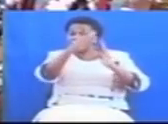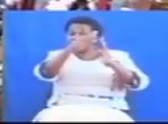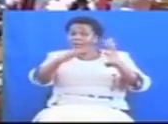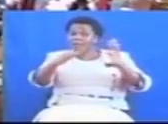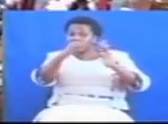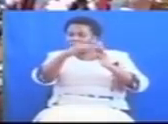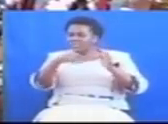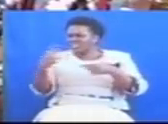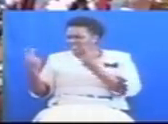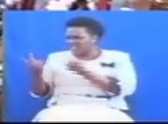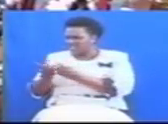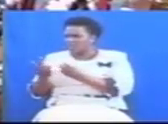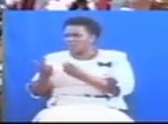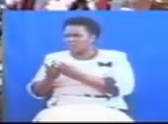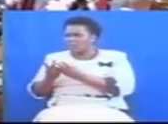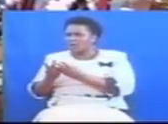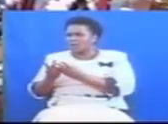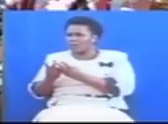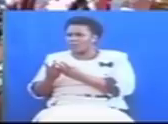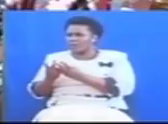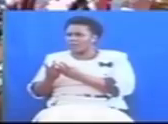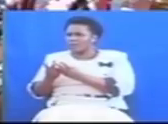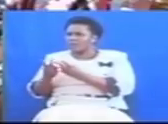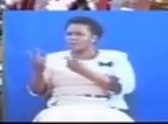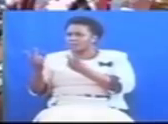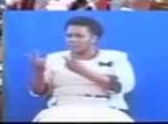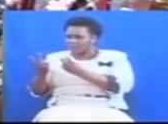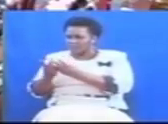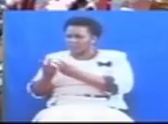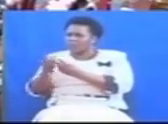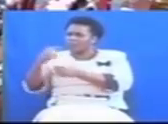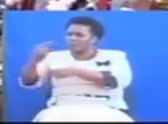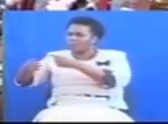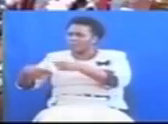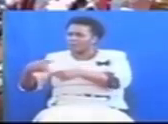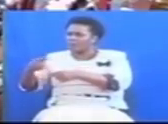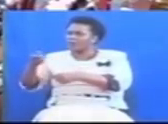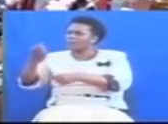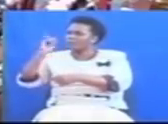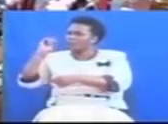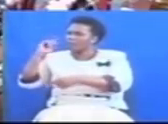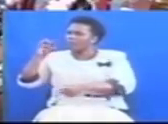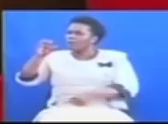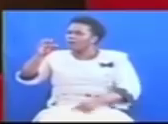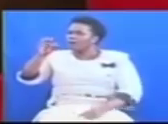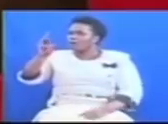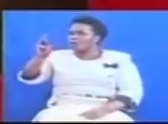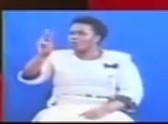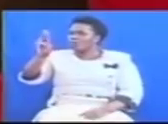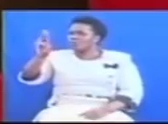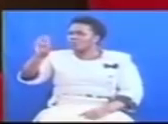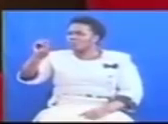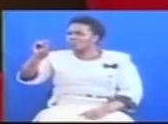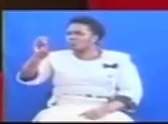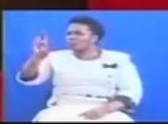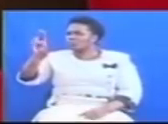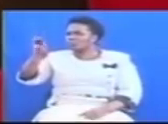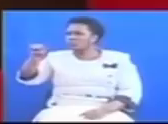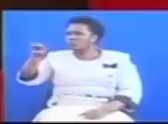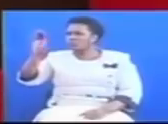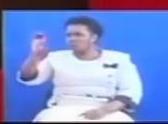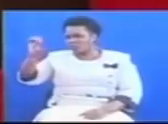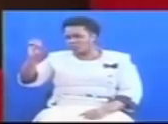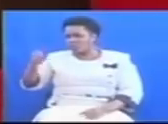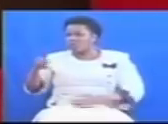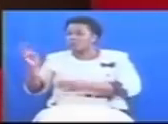na tatizo la fidia lililopo katika mradi wa umeme wa Rusumo wilaya ya Ngara. Je, ni lini wananchi wa kata